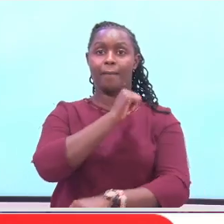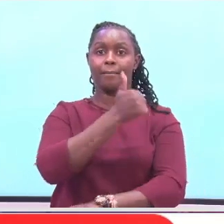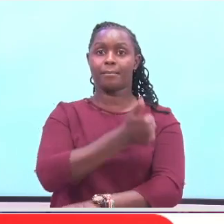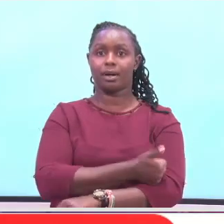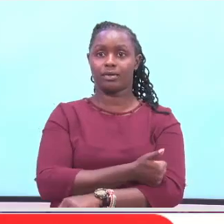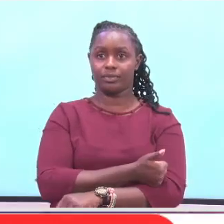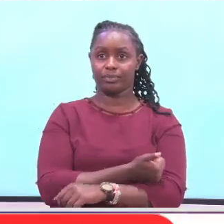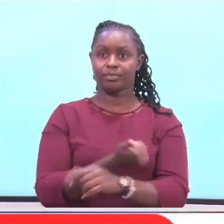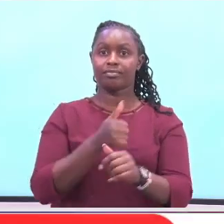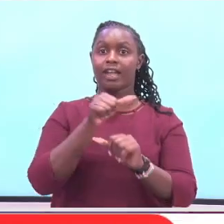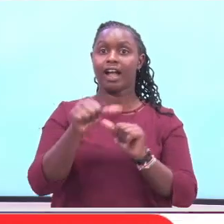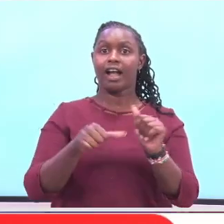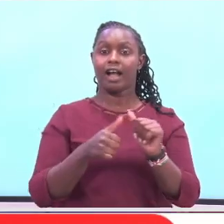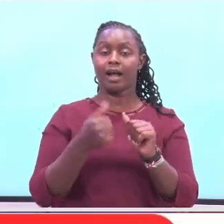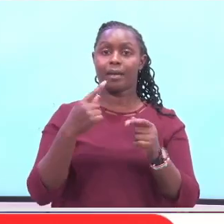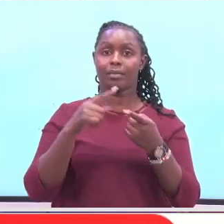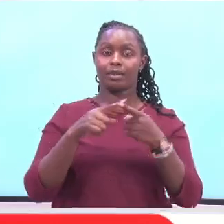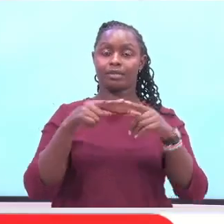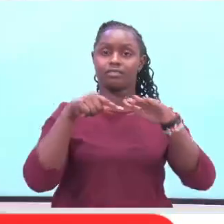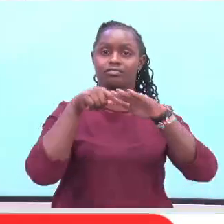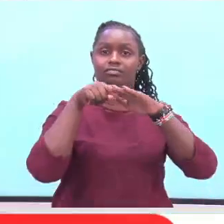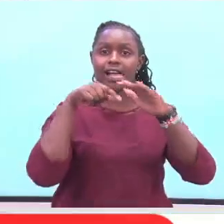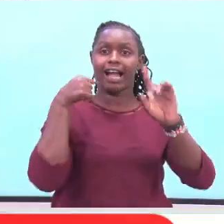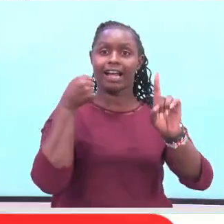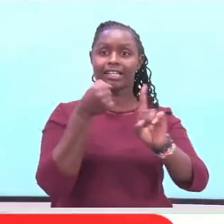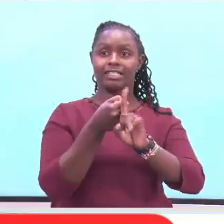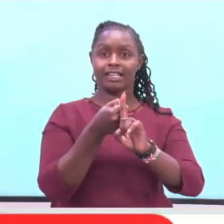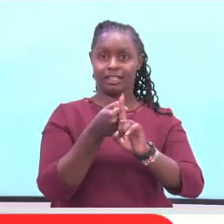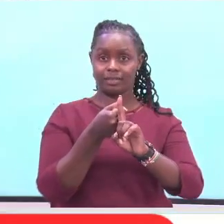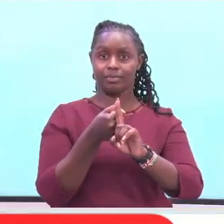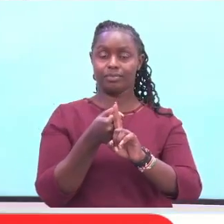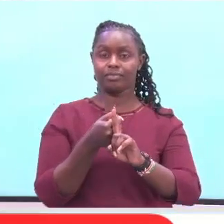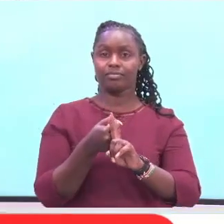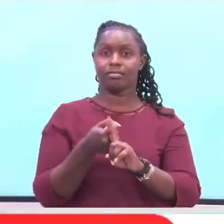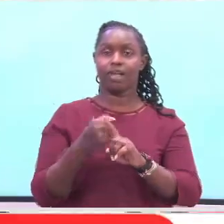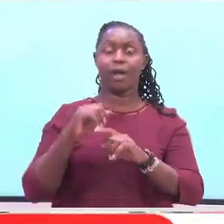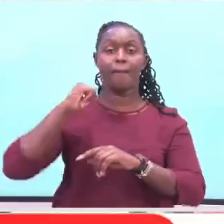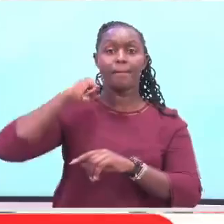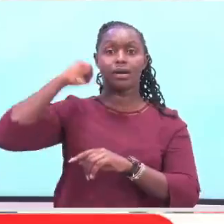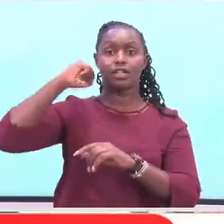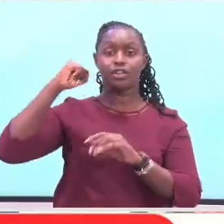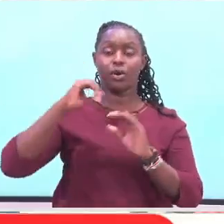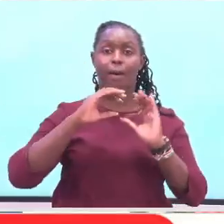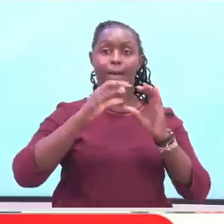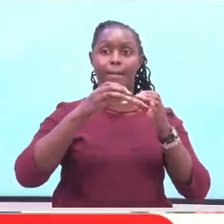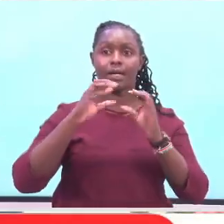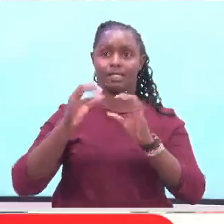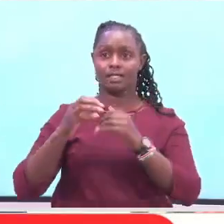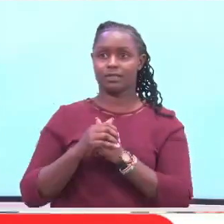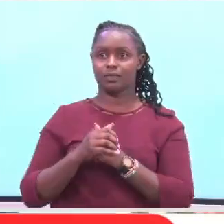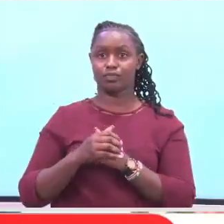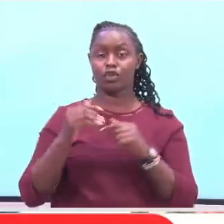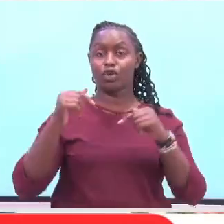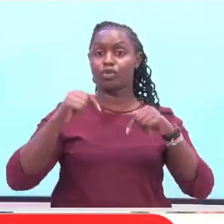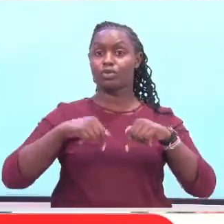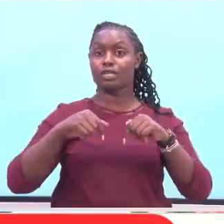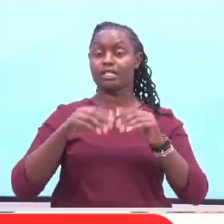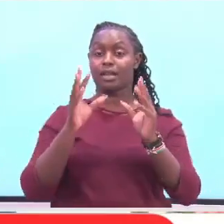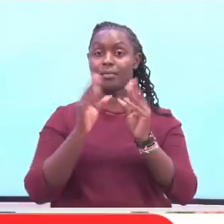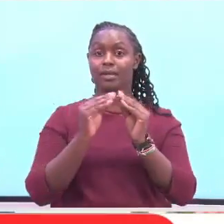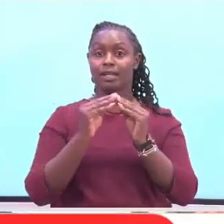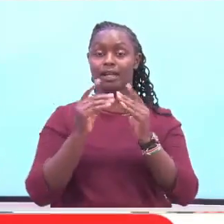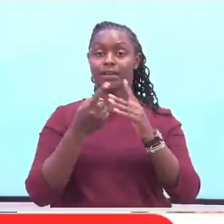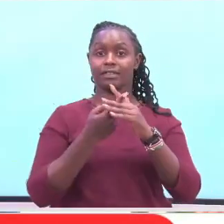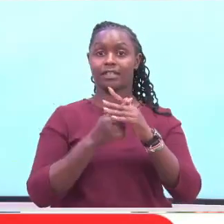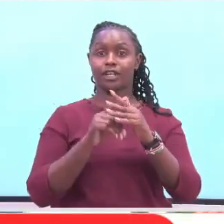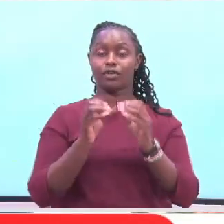Suala la uvamizi wa vyama vya kisiasa likifunga ajenda hizo tano kuu. Hafla ya leo imeanzisha rasmi mchakato